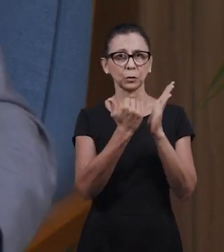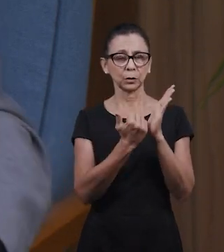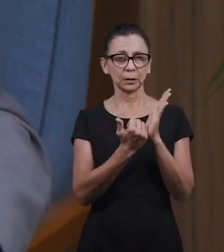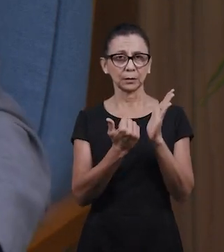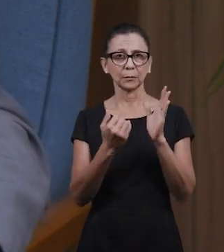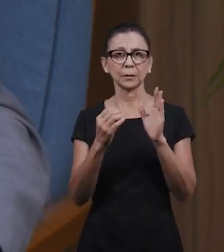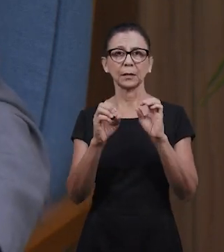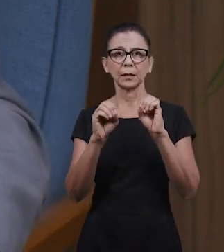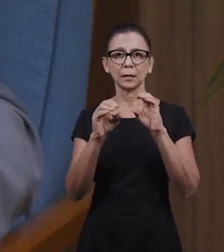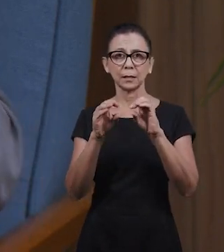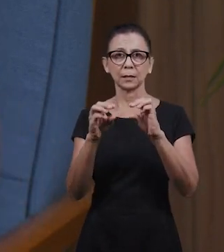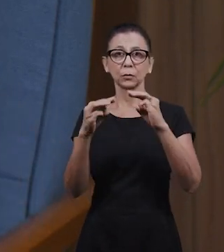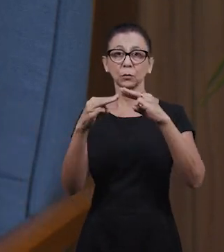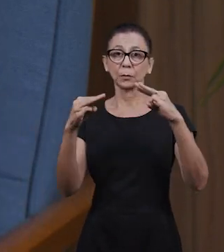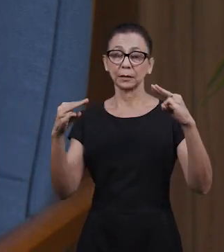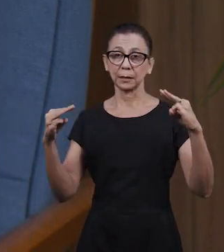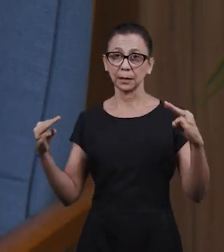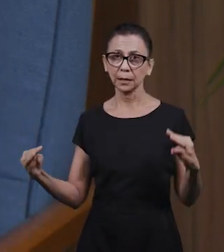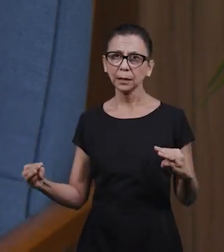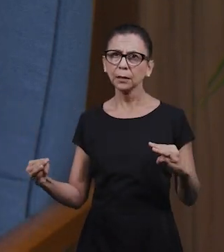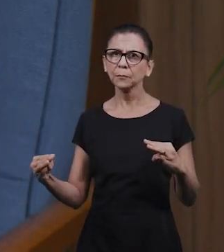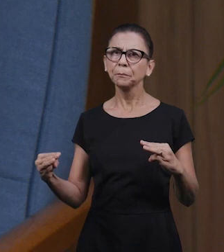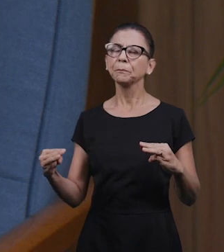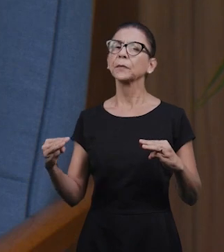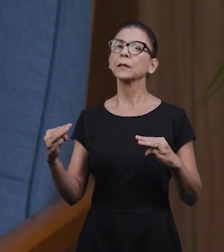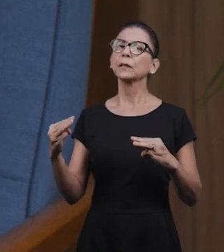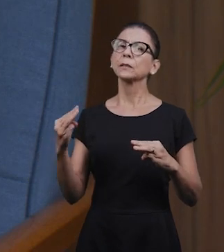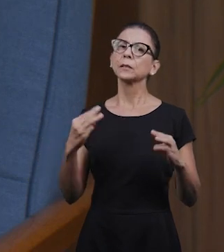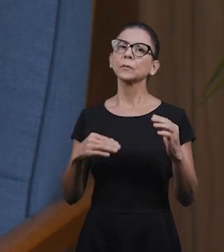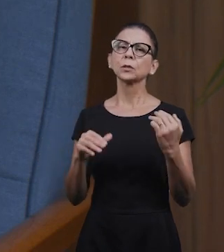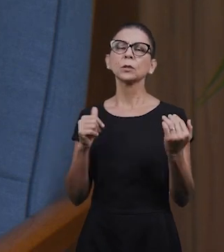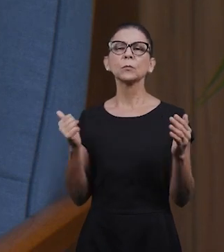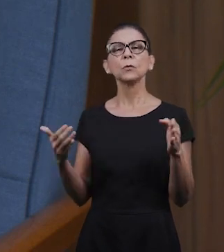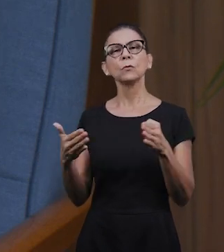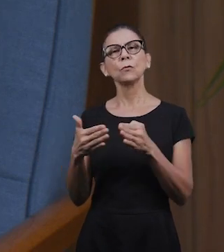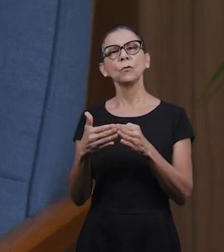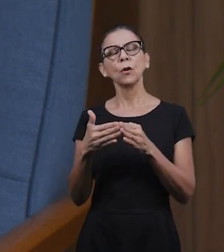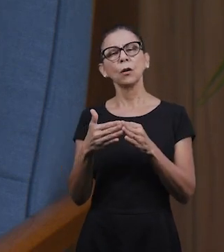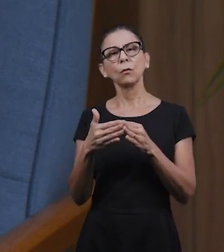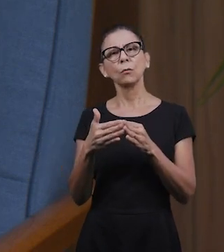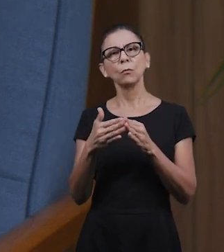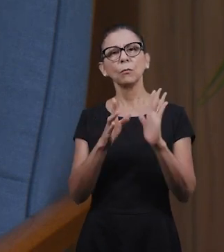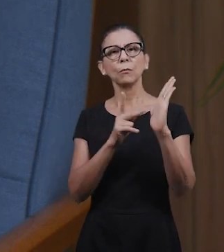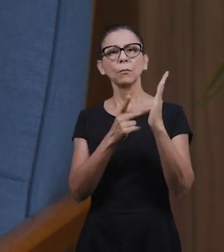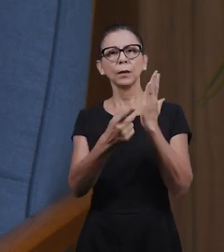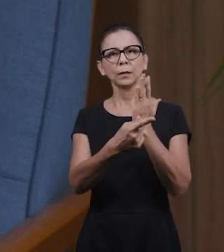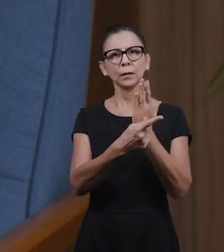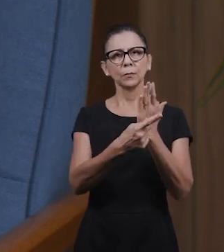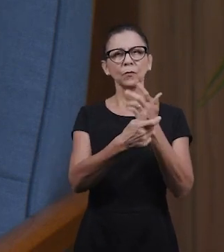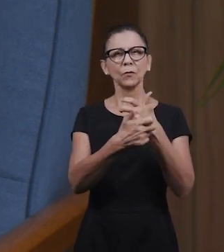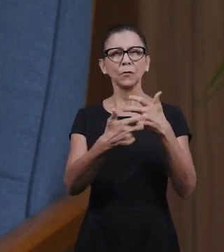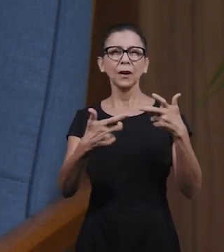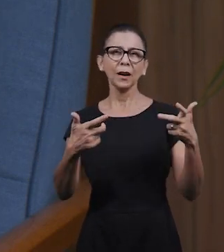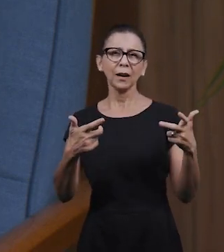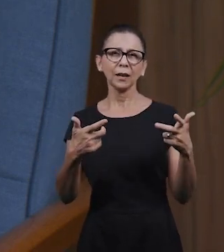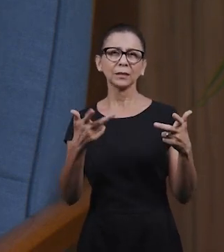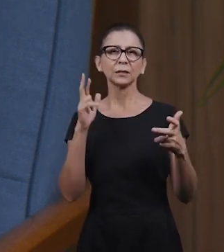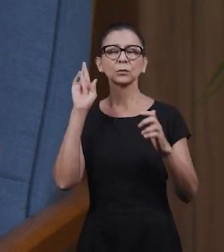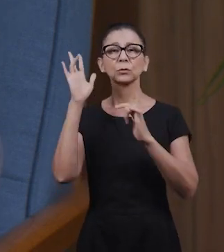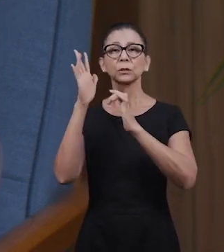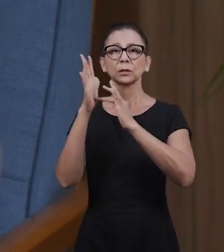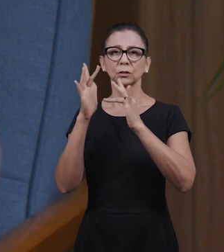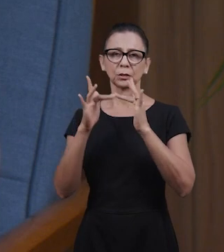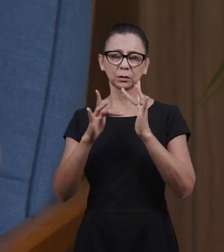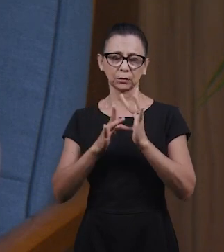la formation en annonçant l'évangile éternel, dans le volet Leçon du Manaïm. Nous avons parlé sur les paraboles proférées par le Seigneur